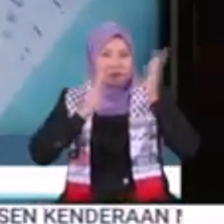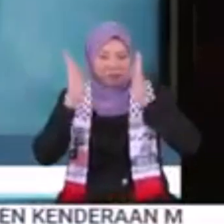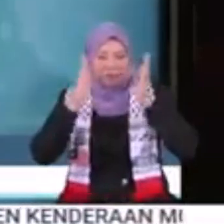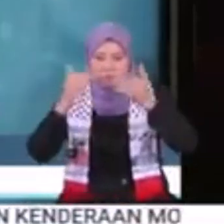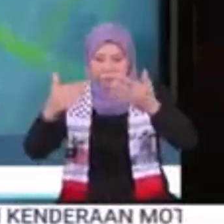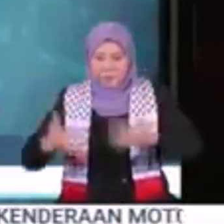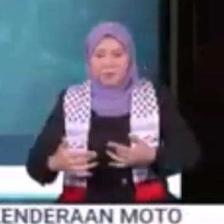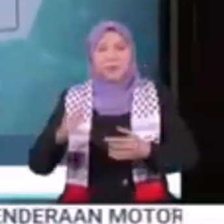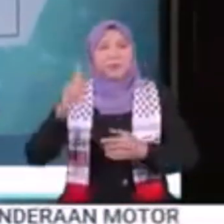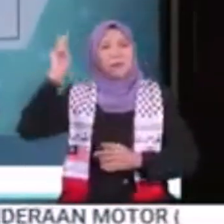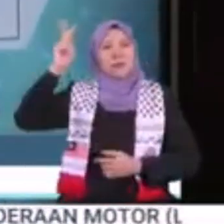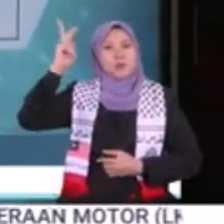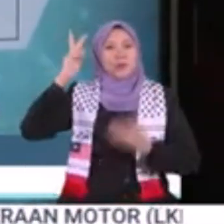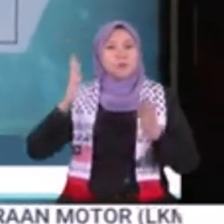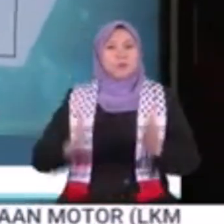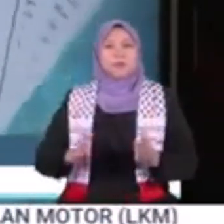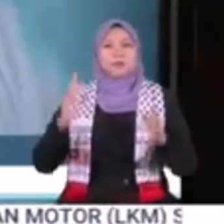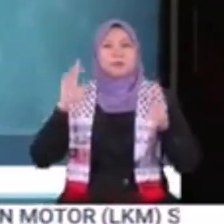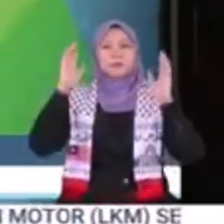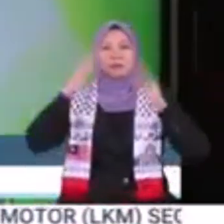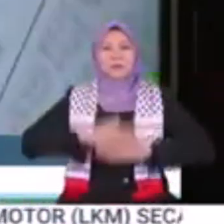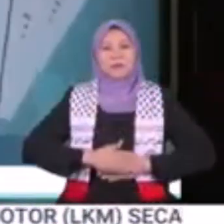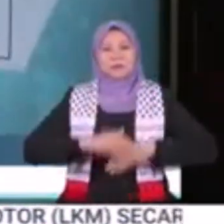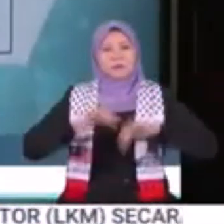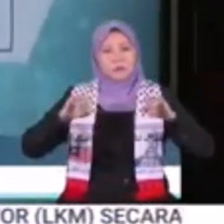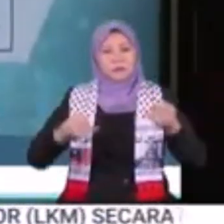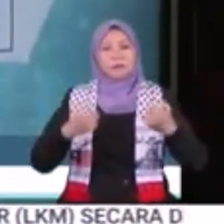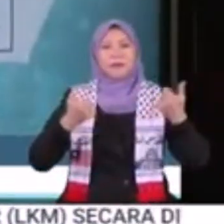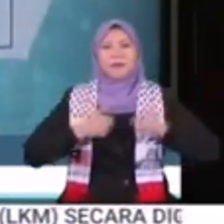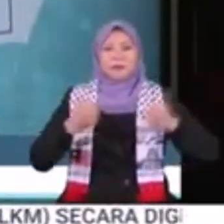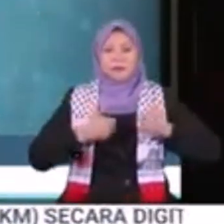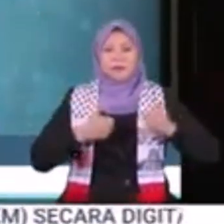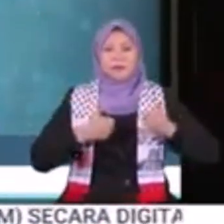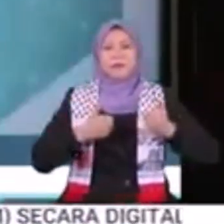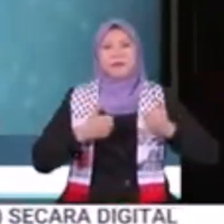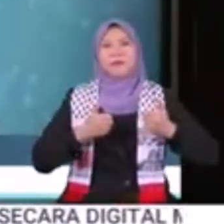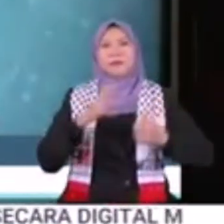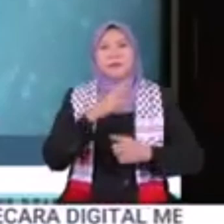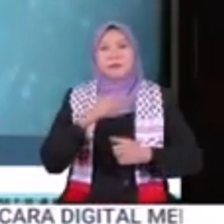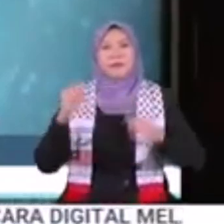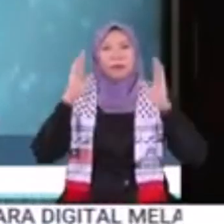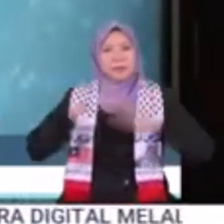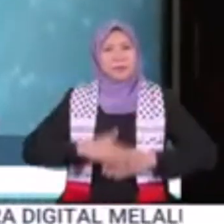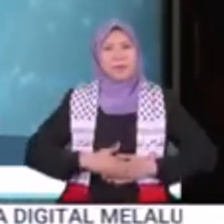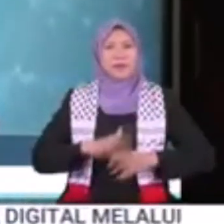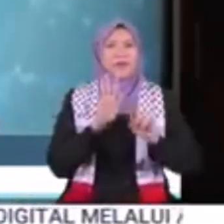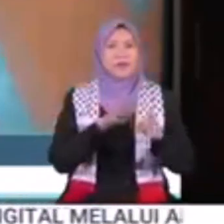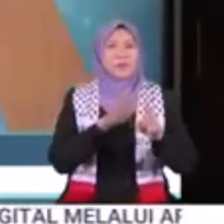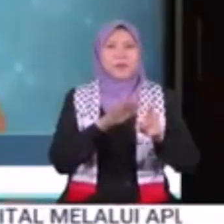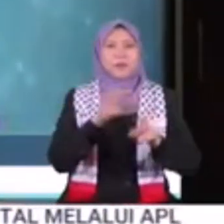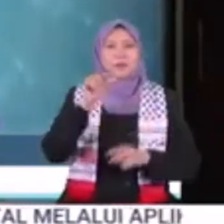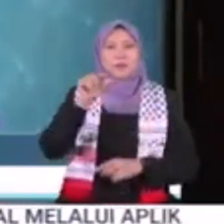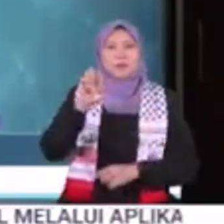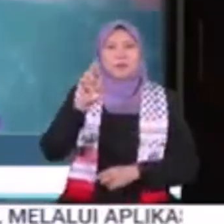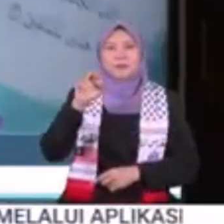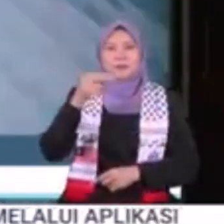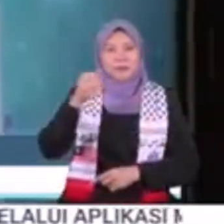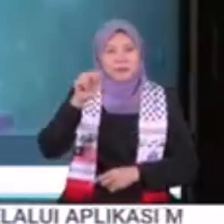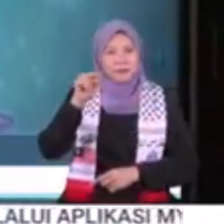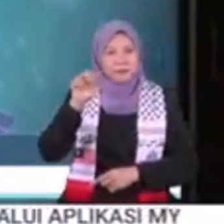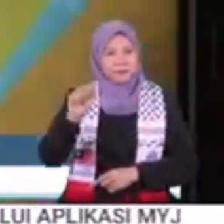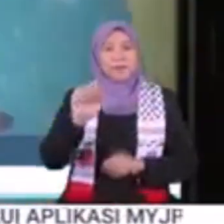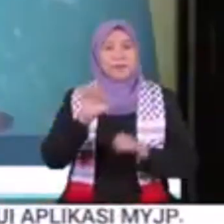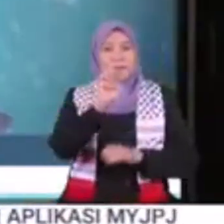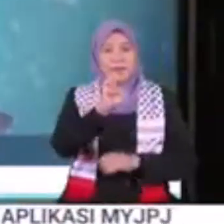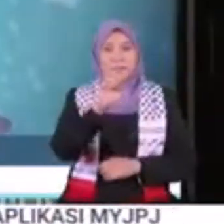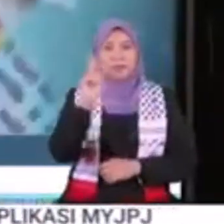khutbah dibacakan pada setiap solat Jumaat, Hari Raya Aidilfitri, Hari Raya Aidiladha serta solat sunat gerhana. E-khutbah Selangor turut